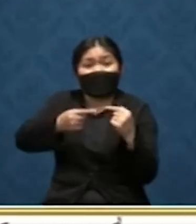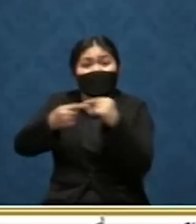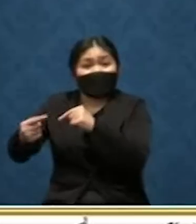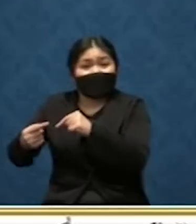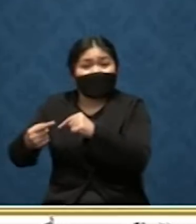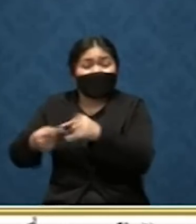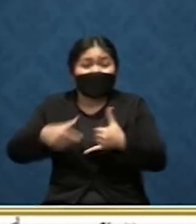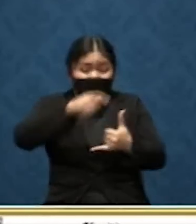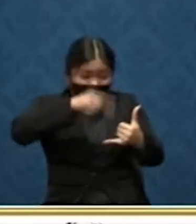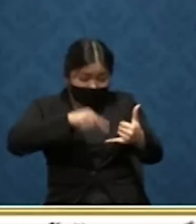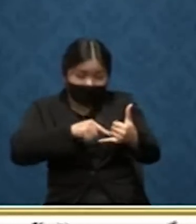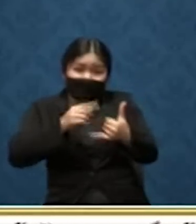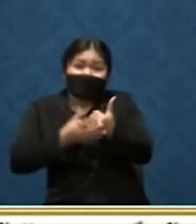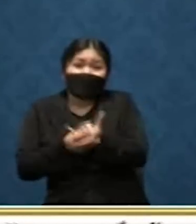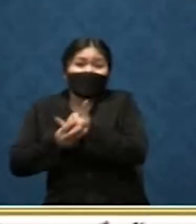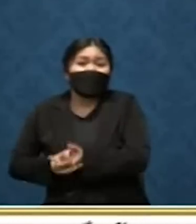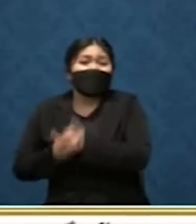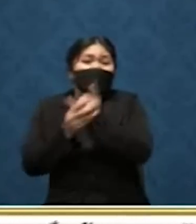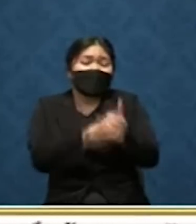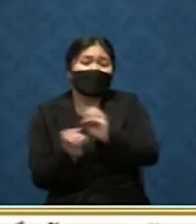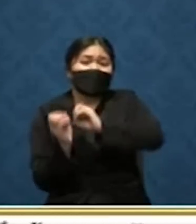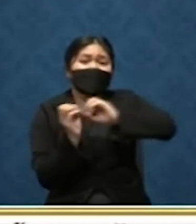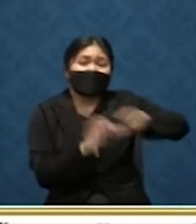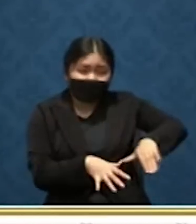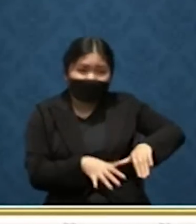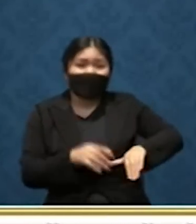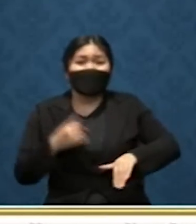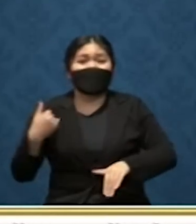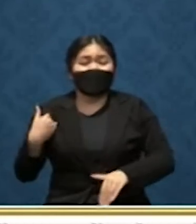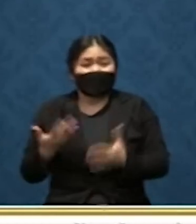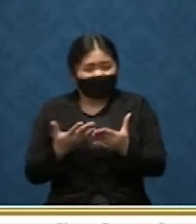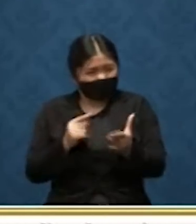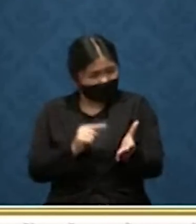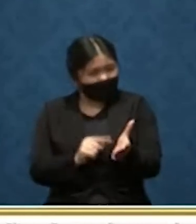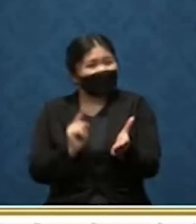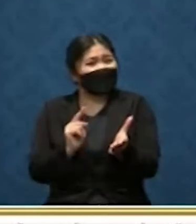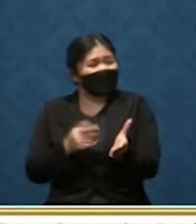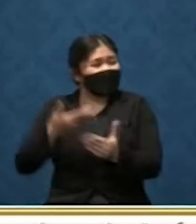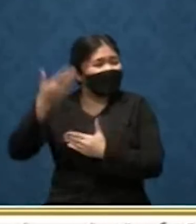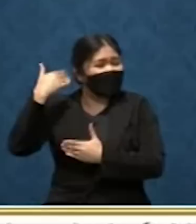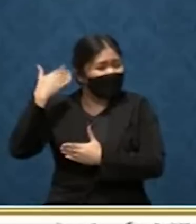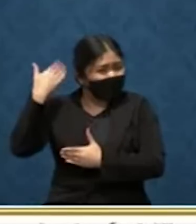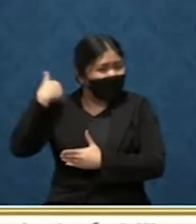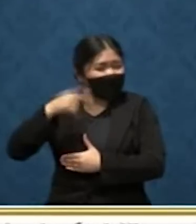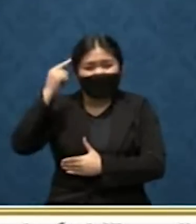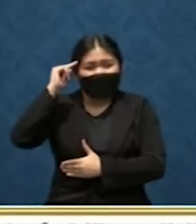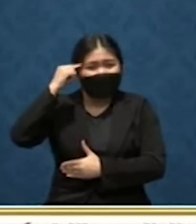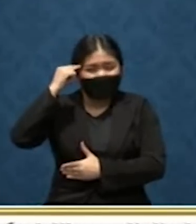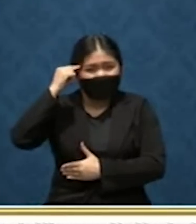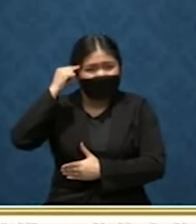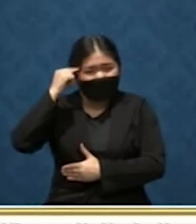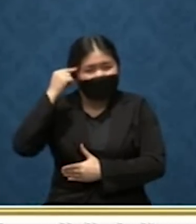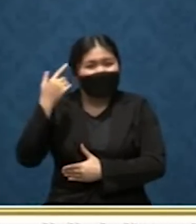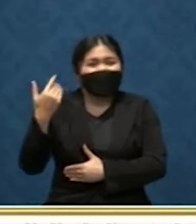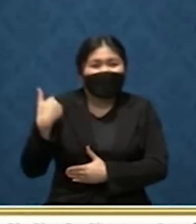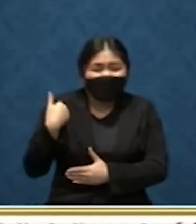นี่คือนันรกบนดินที่เข้ามาประชิชายแดนไทยที่ผ่านมาเราไม่เคยรู้นะครับ วาม